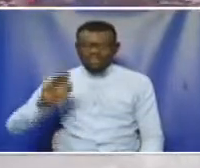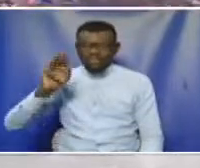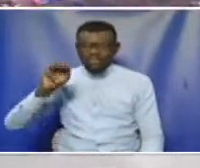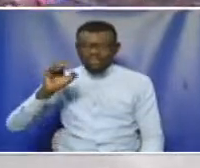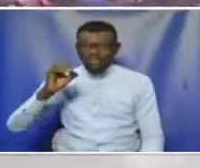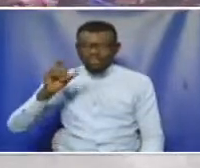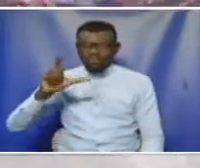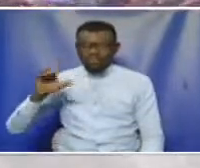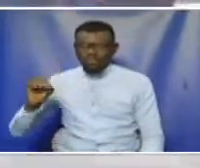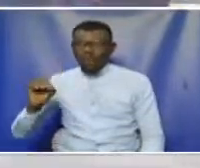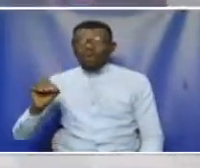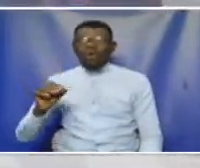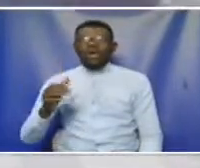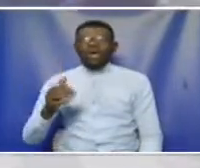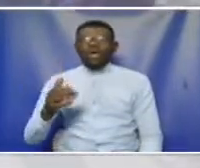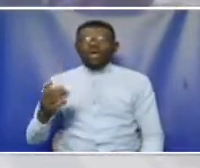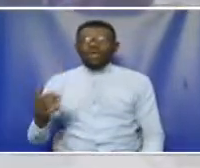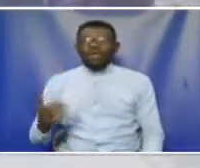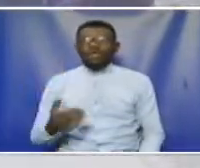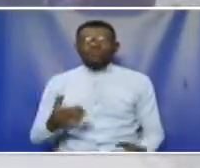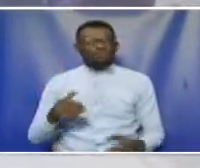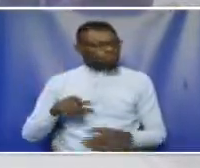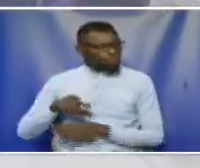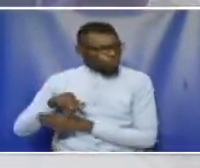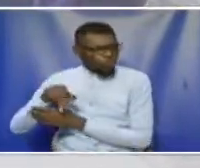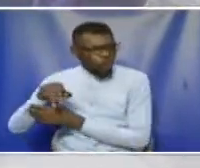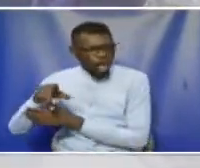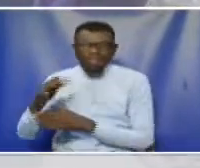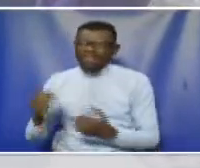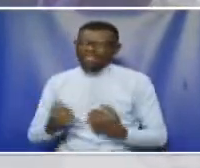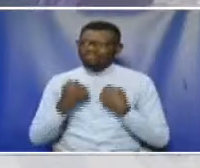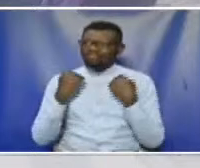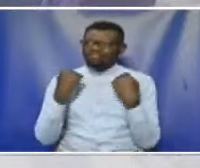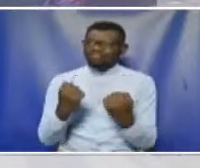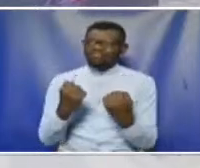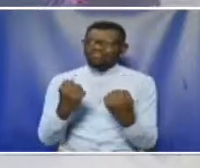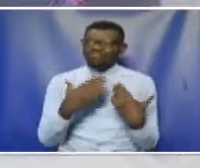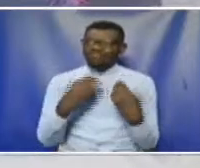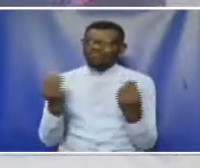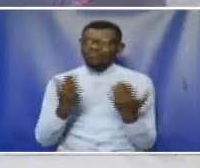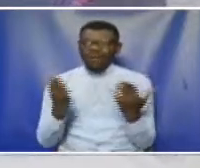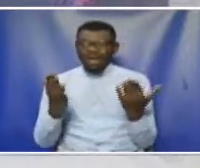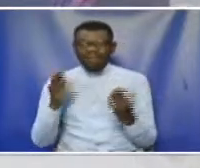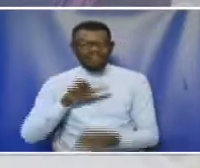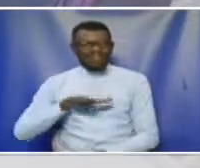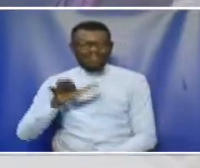tunatembea na nguvu na madaha tukielekea Kanan.